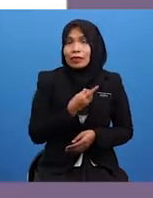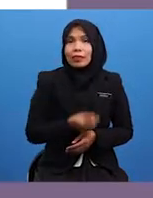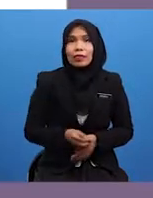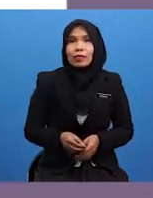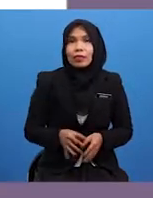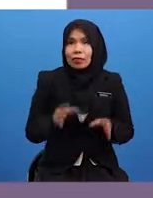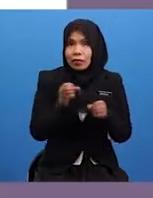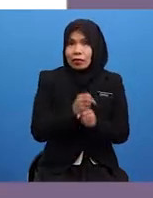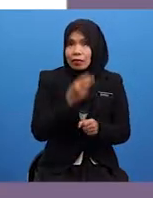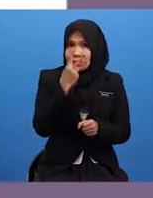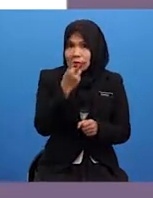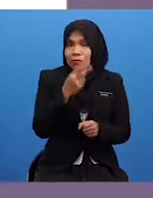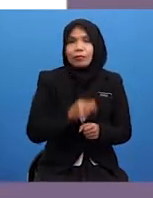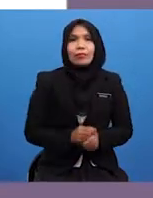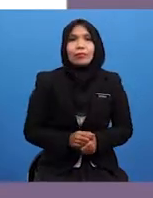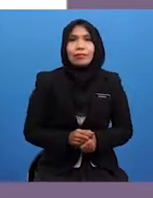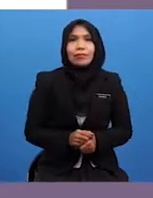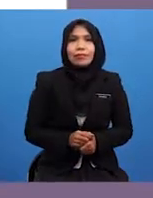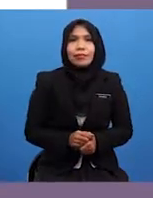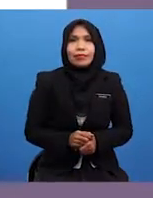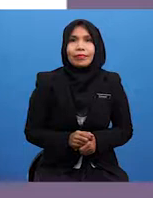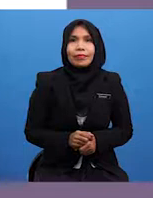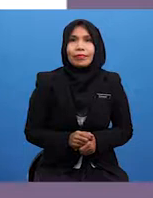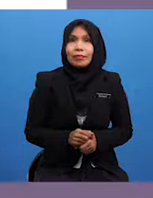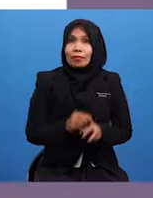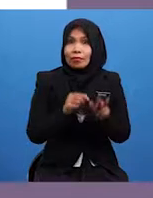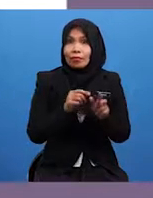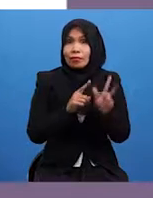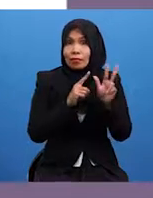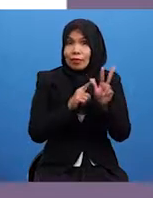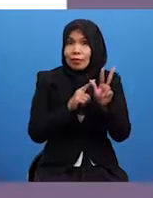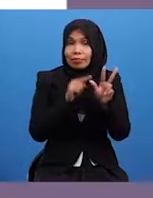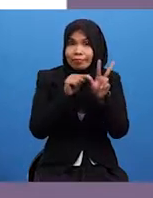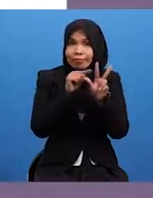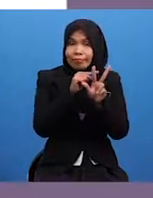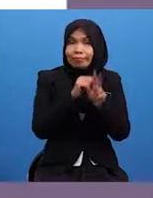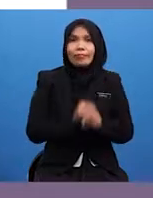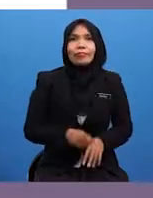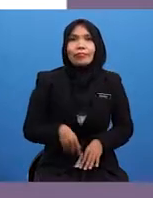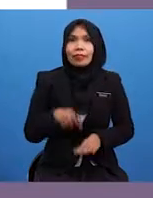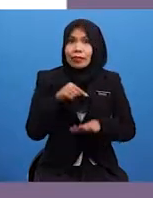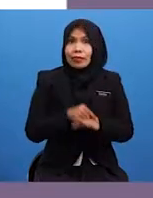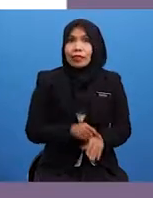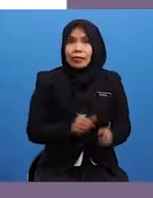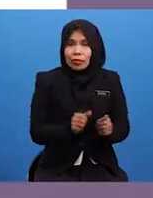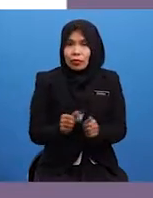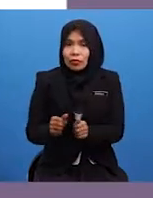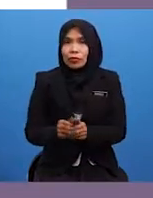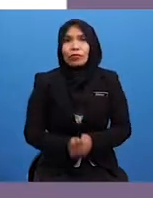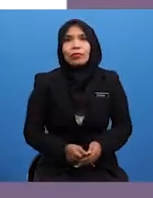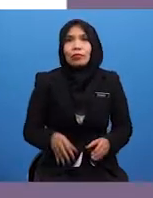bahawa mentol, suis dan sel kering disusun dalam laluan yang